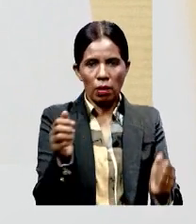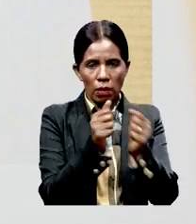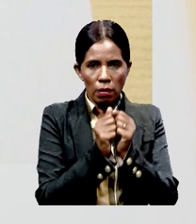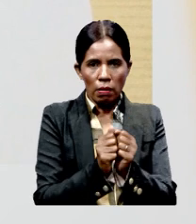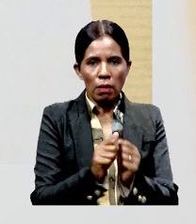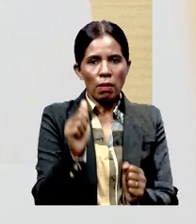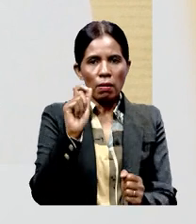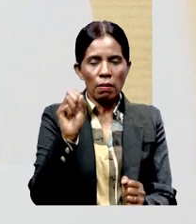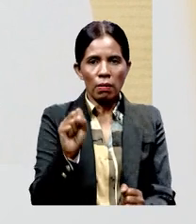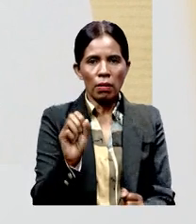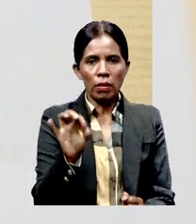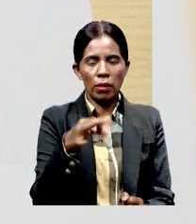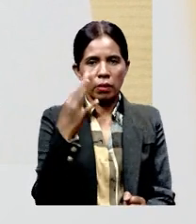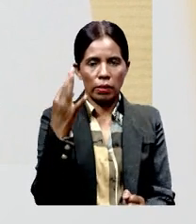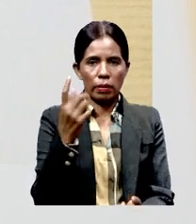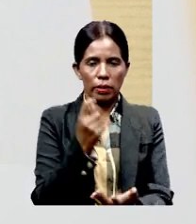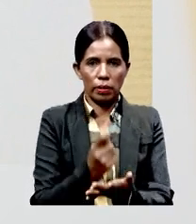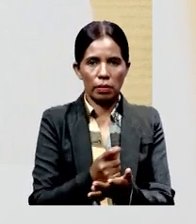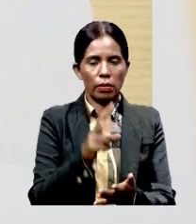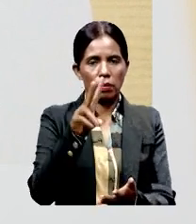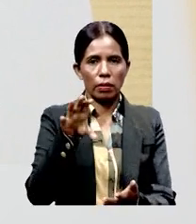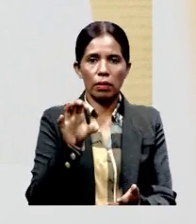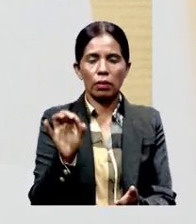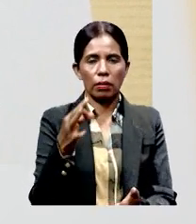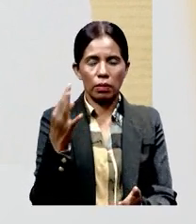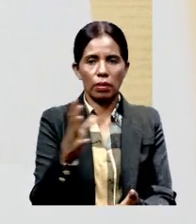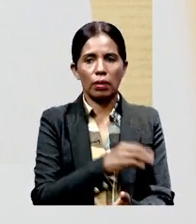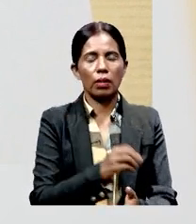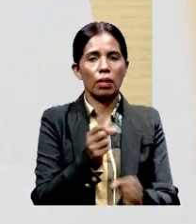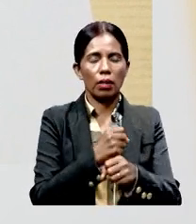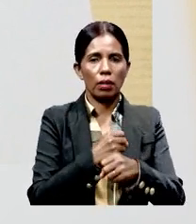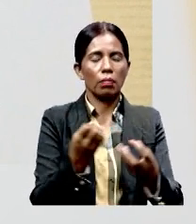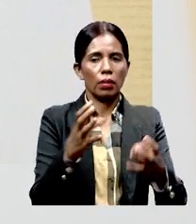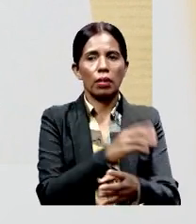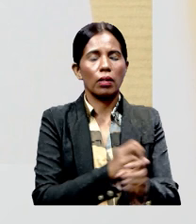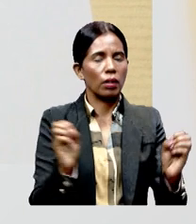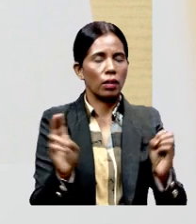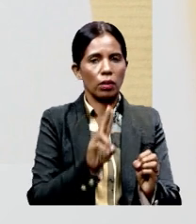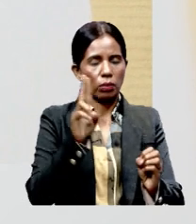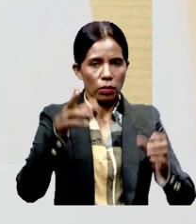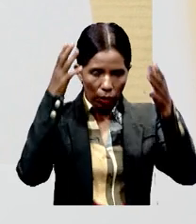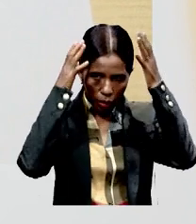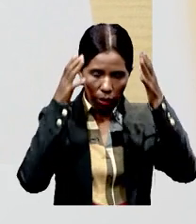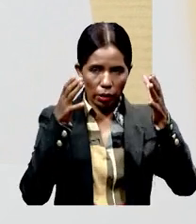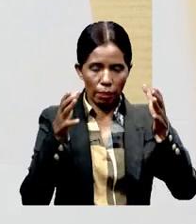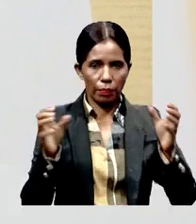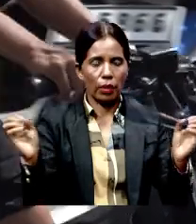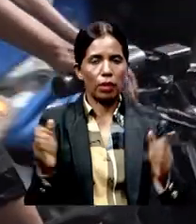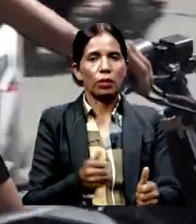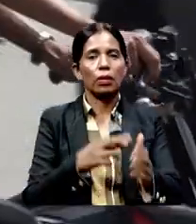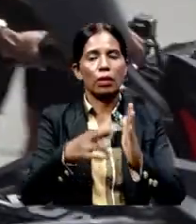rihun sanur resin sia atus rua sanur resin sia nebe infrator sira komete barakliu maklauja kapaseti kontra orden